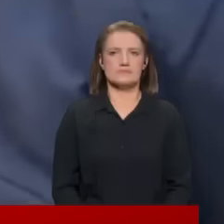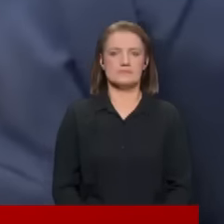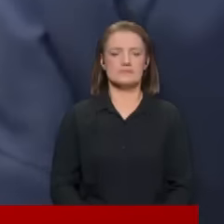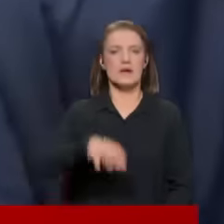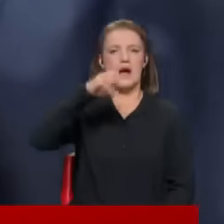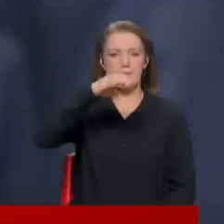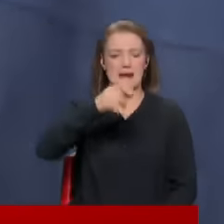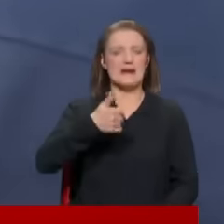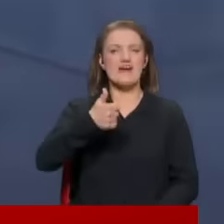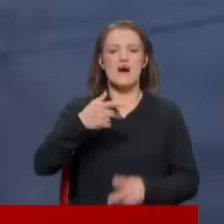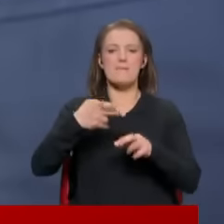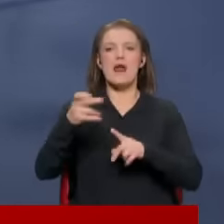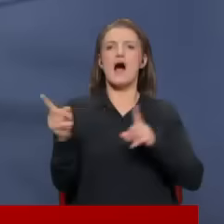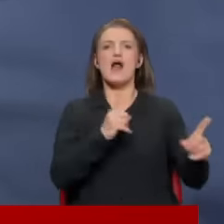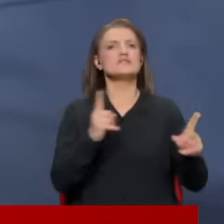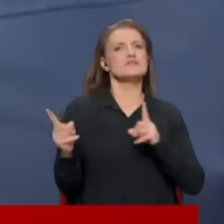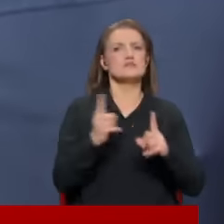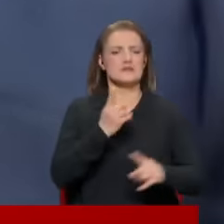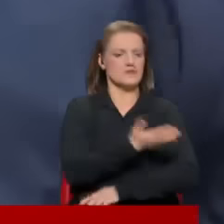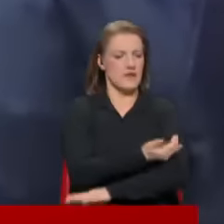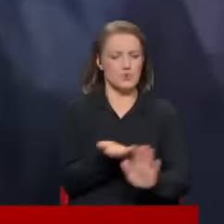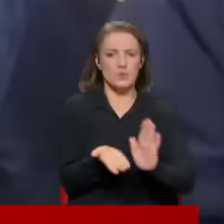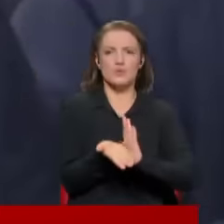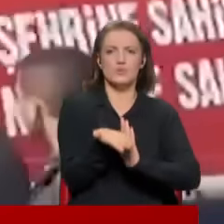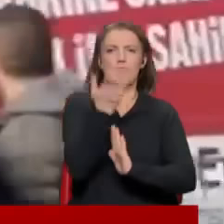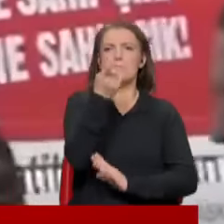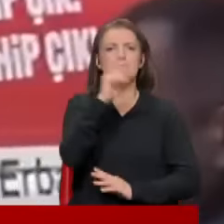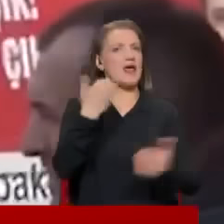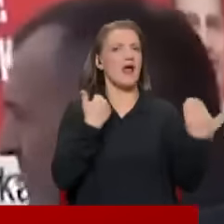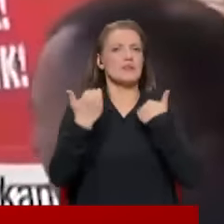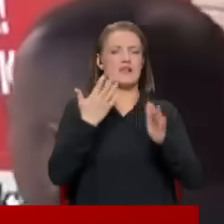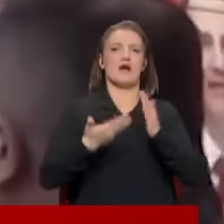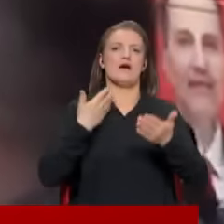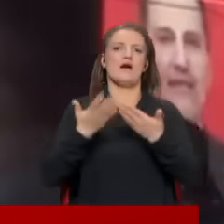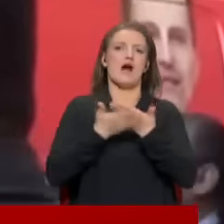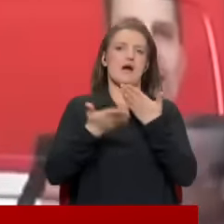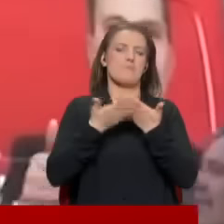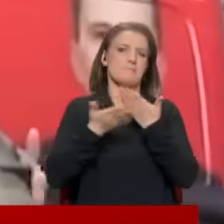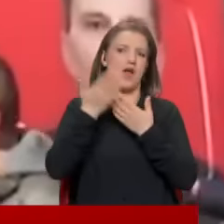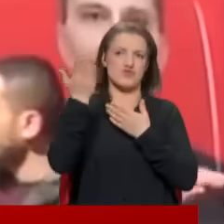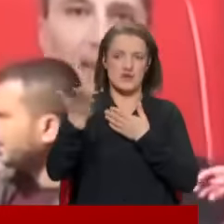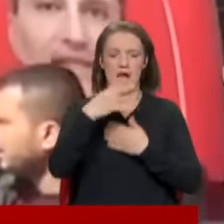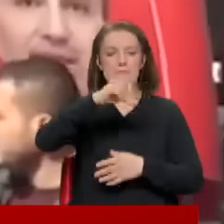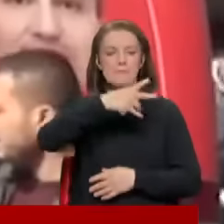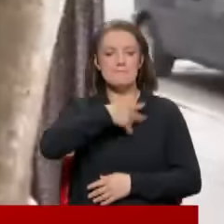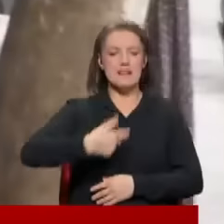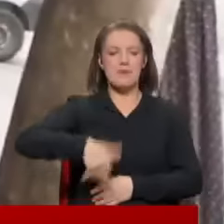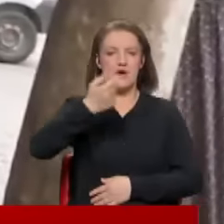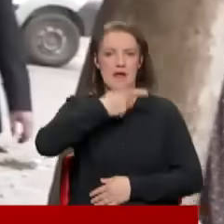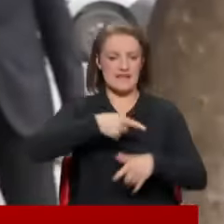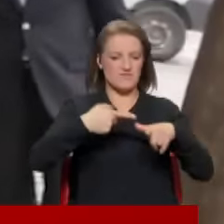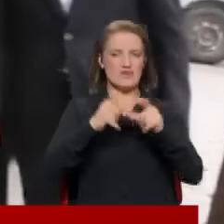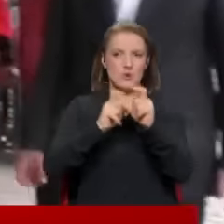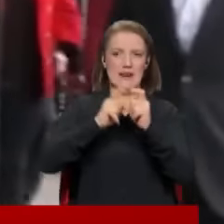AK Parti ile Yeniden Refah Partisi arasında tansiyonun yükseldiği bir başka adreste Kahramanmaraş. AK Parti Belediye Başkan Adayı Fırat